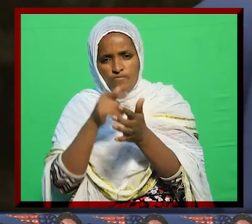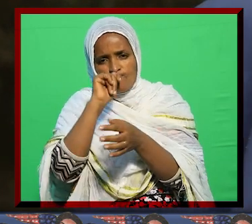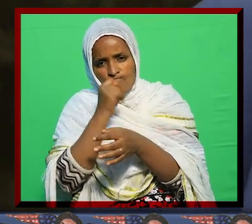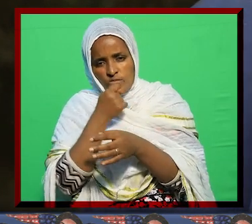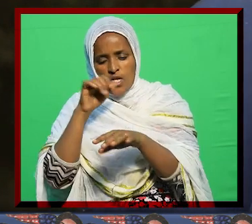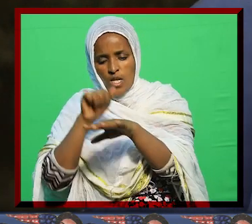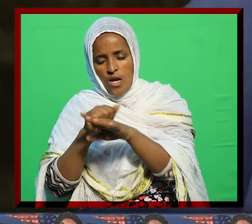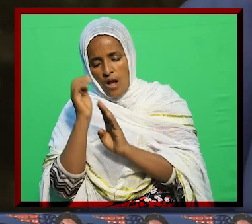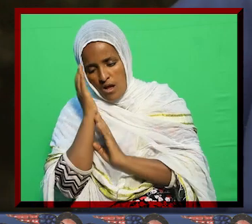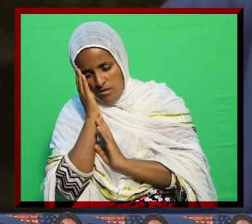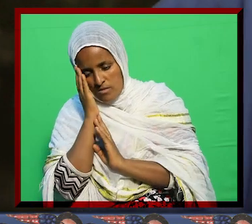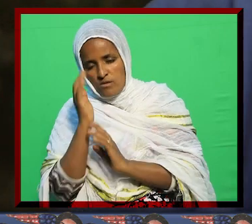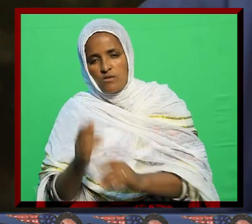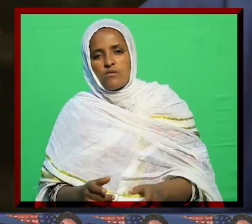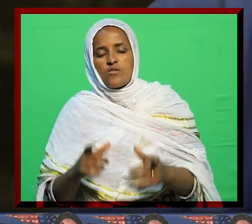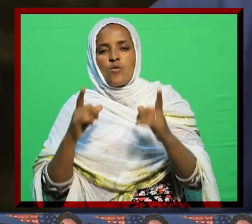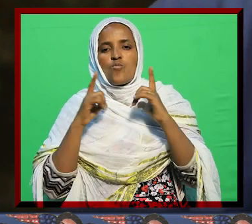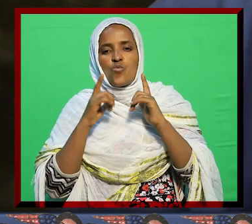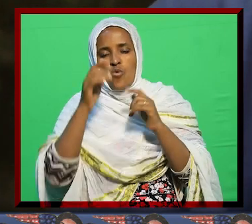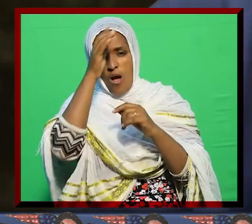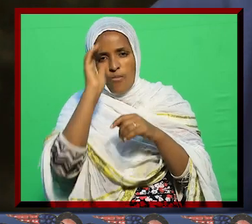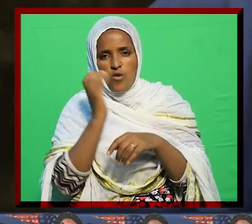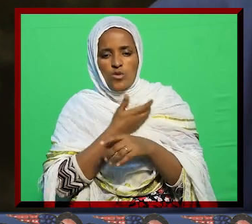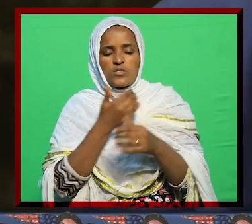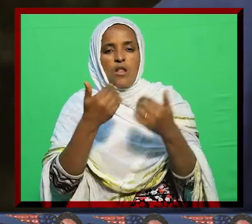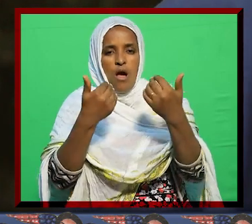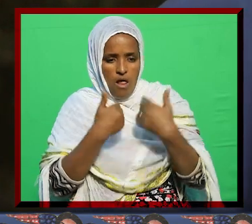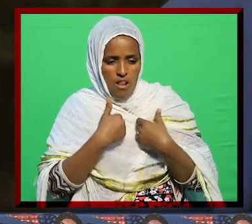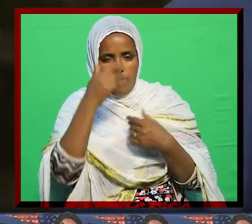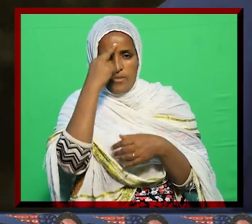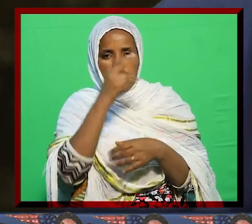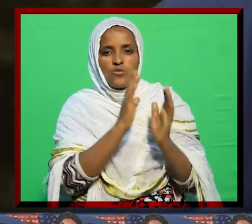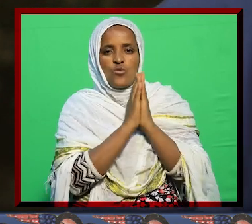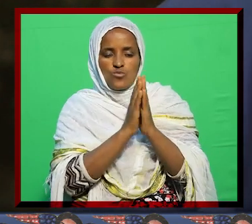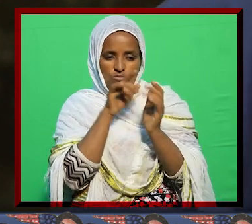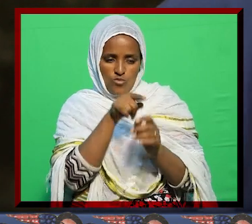ድንጋይ ተንተርሰው ጤሳ ሰው የሚኖሩ አባቶች ስለሚኖሩ ስላሉ